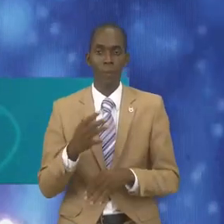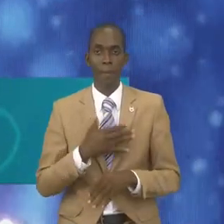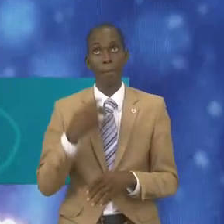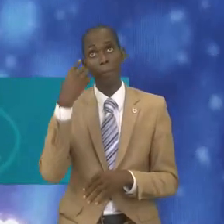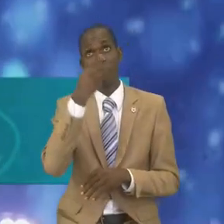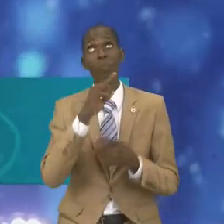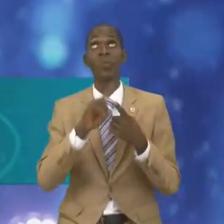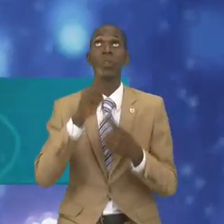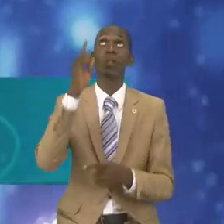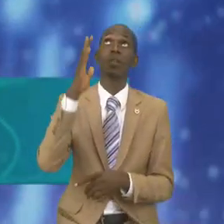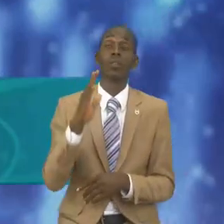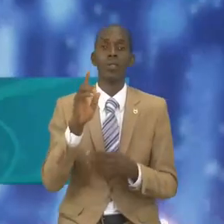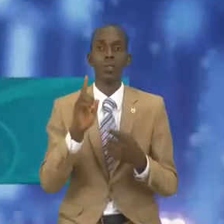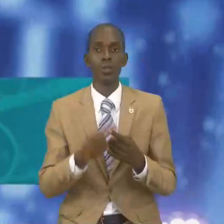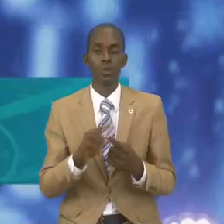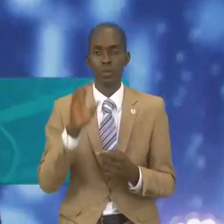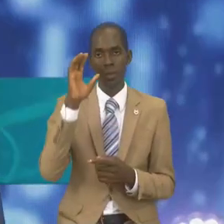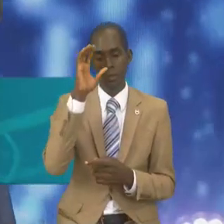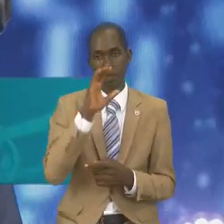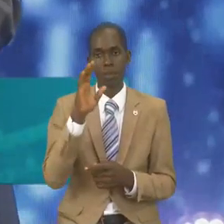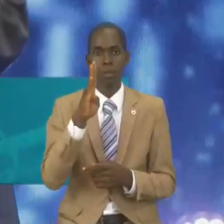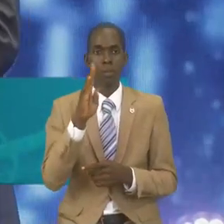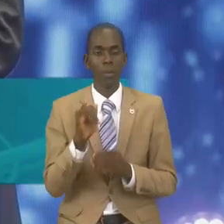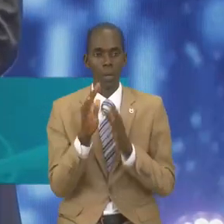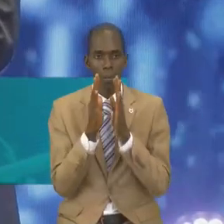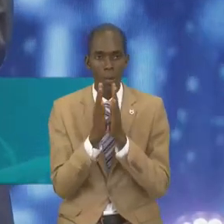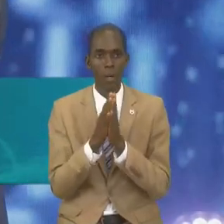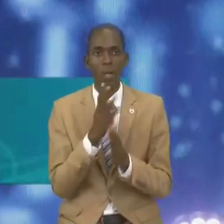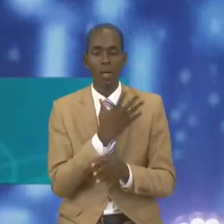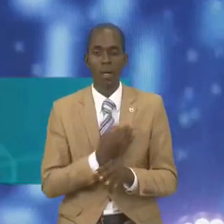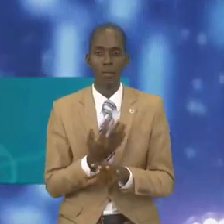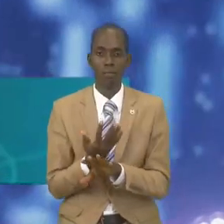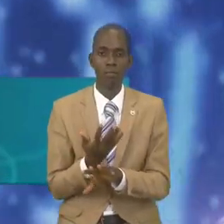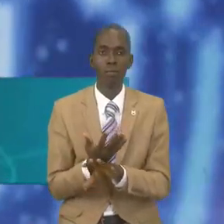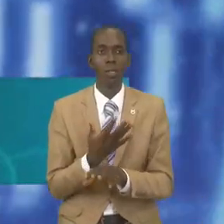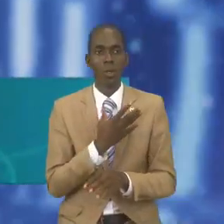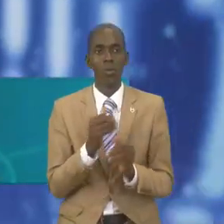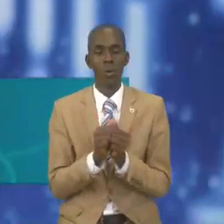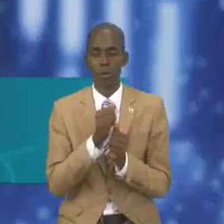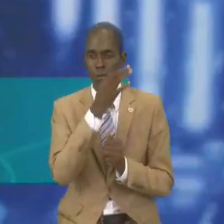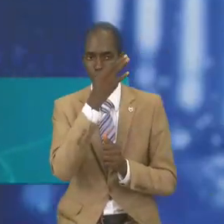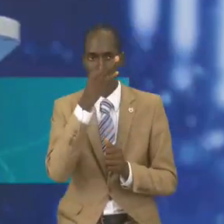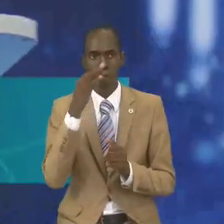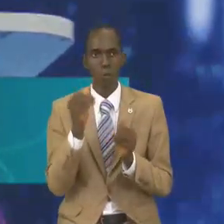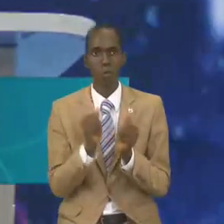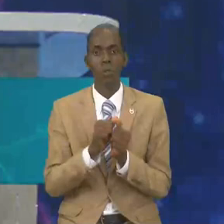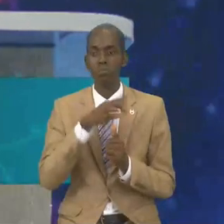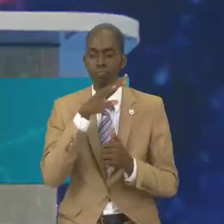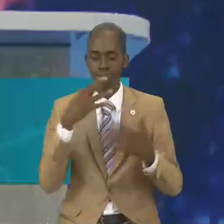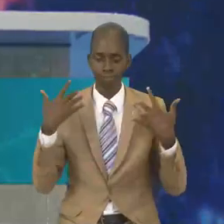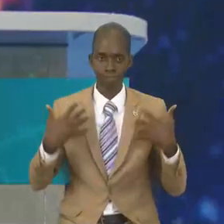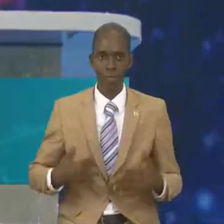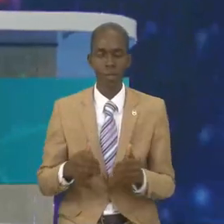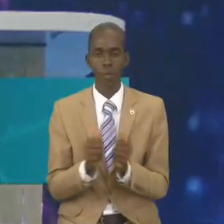Seigneur Dieu afin de recourir à la prière et aux supplications en jeûnant et en prenant le sac et la